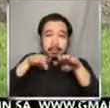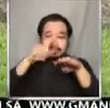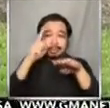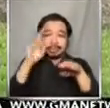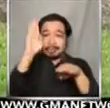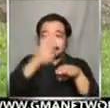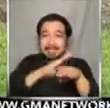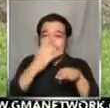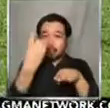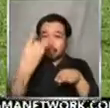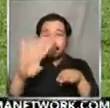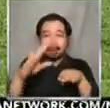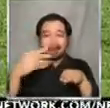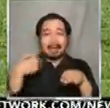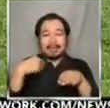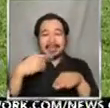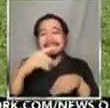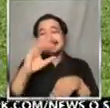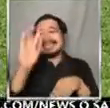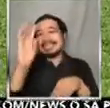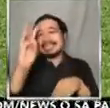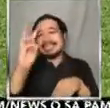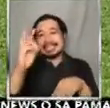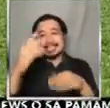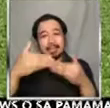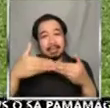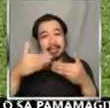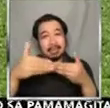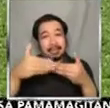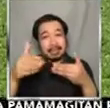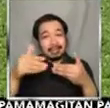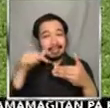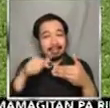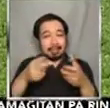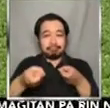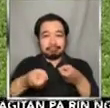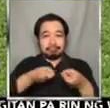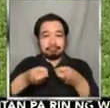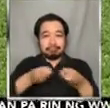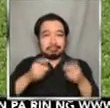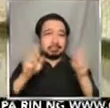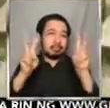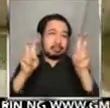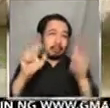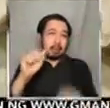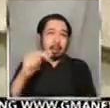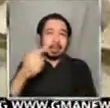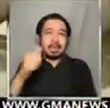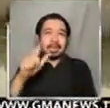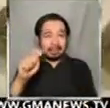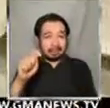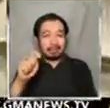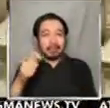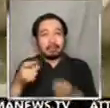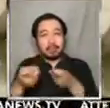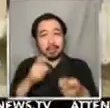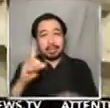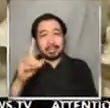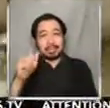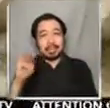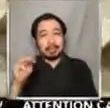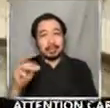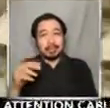isa sa anim na rubber gate ng Angat After Bay Regulator Dam o mas kilala sa Bustos Dam, na 2 taon pa lang